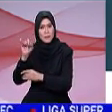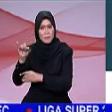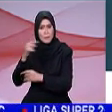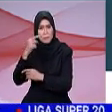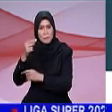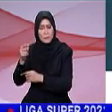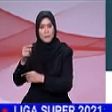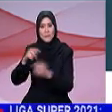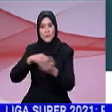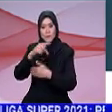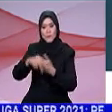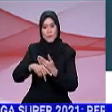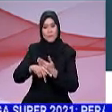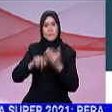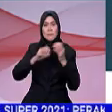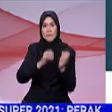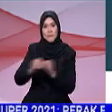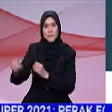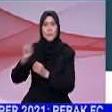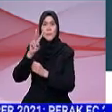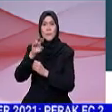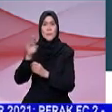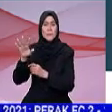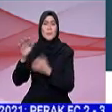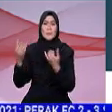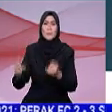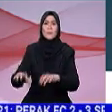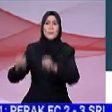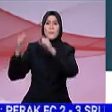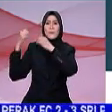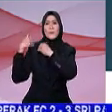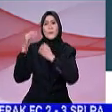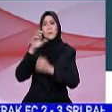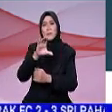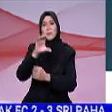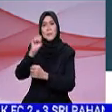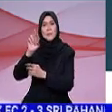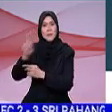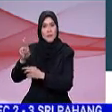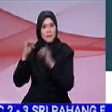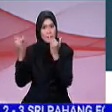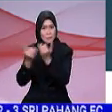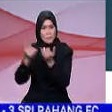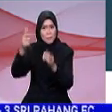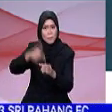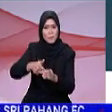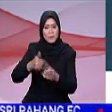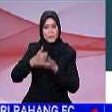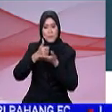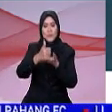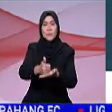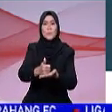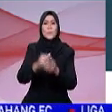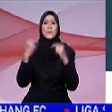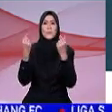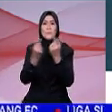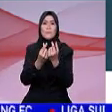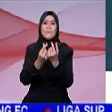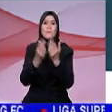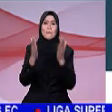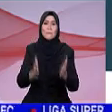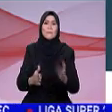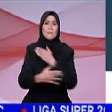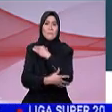dianjurkan sejak tahun 2005 itu merupakan program tanggungjawab sosial korporat syarikat berkenaan bagi membantu golongan berpendapatan